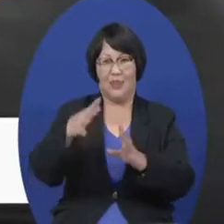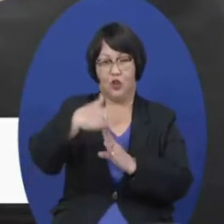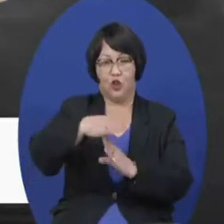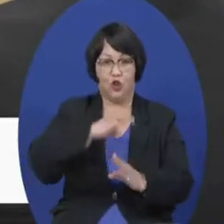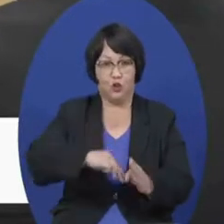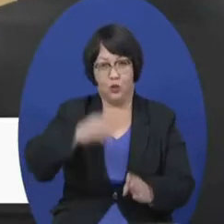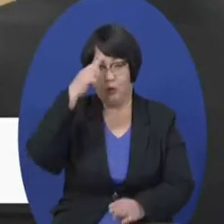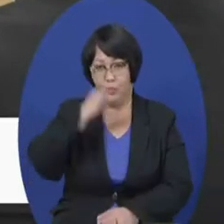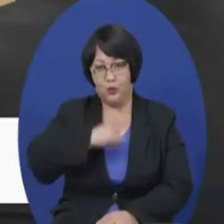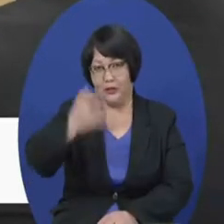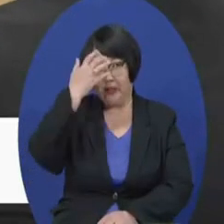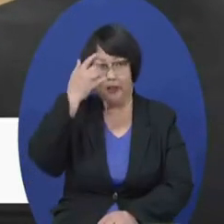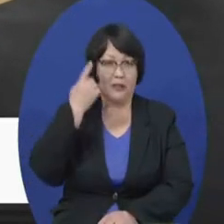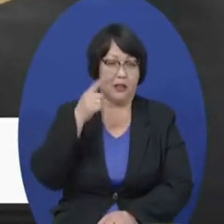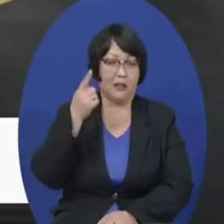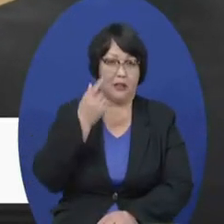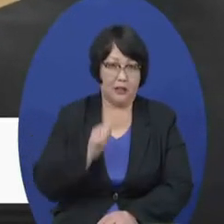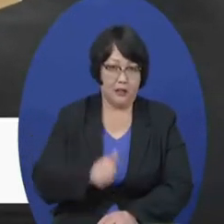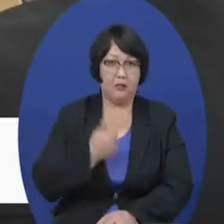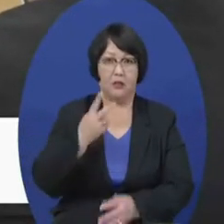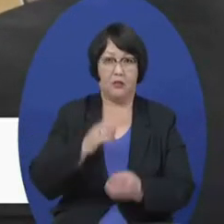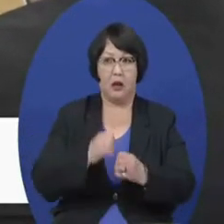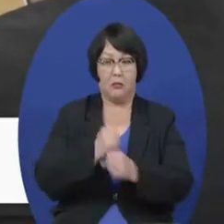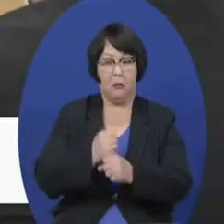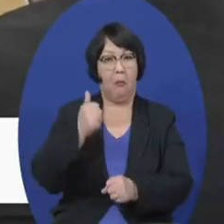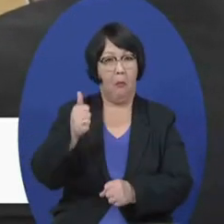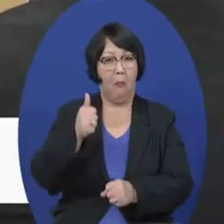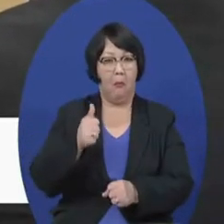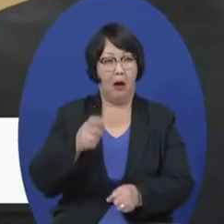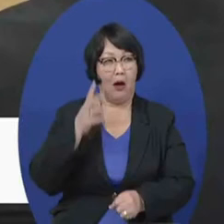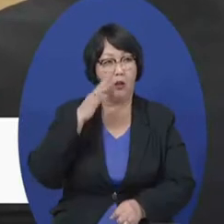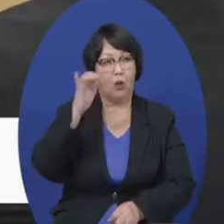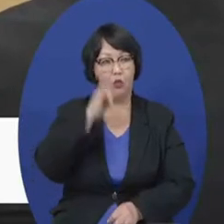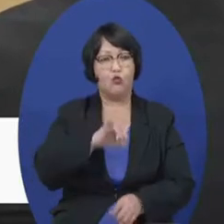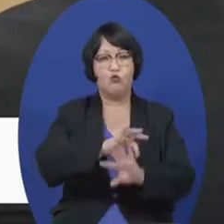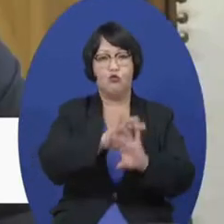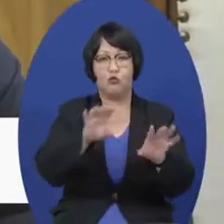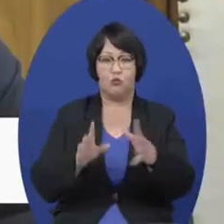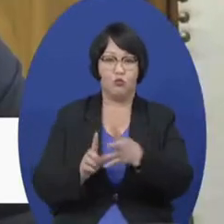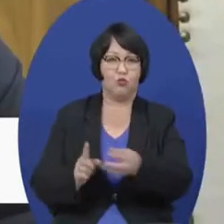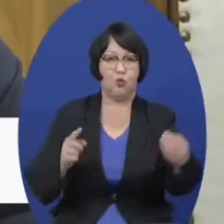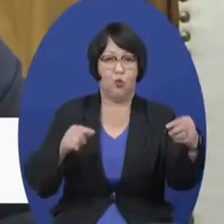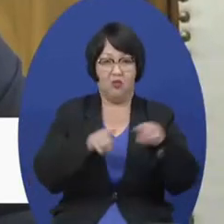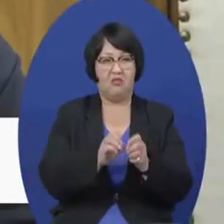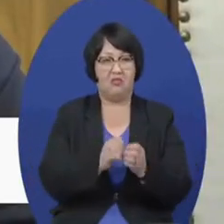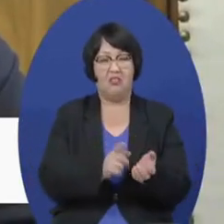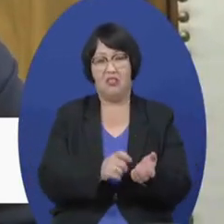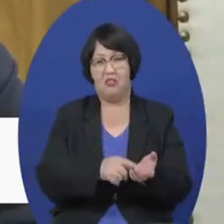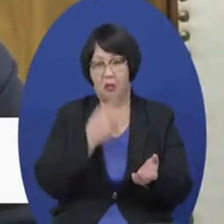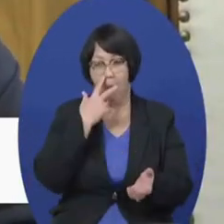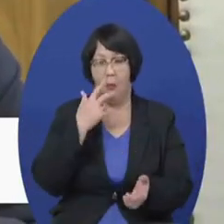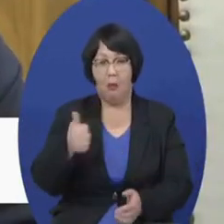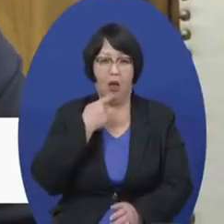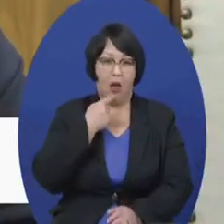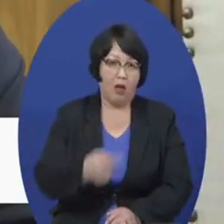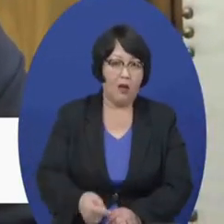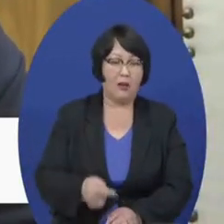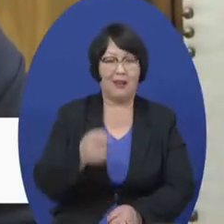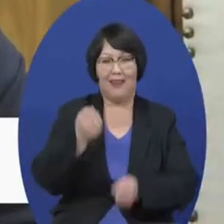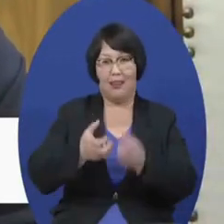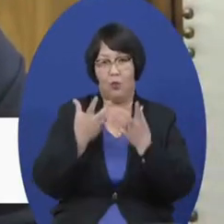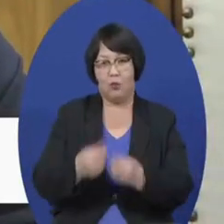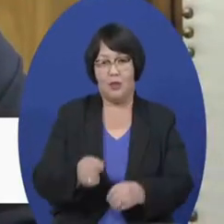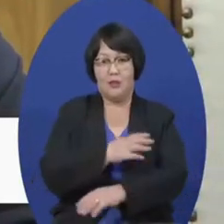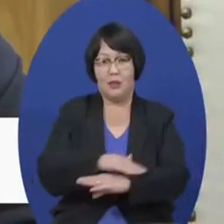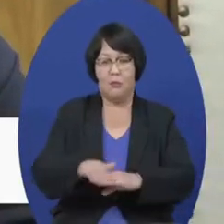газраас авч хэрэгжүүлж байгаа арга хэмжээ бусад улсад жишиг болох ус гэдгийг элчин сайд Чипур Ноёг тэмдэглэжээ. Уулзалтын үеэр гал унтраах, зам засварын